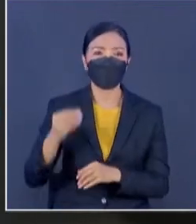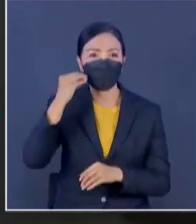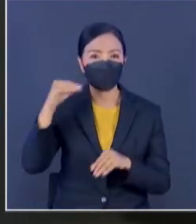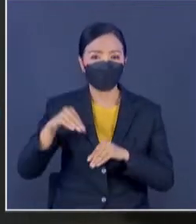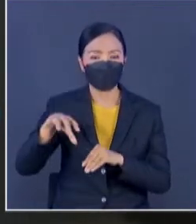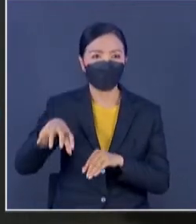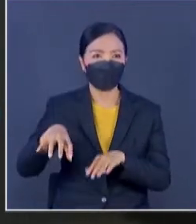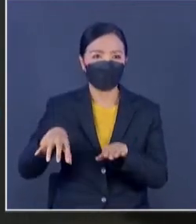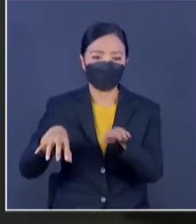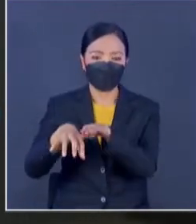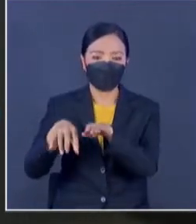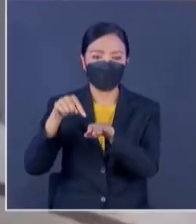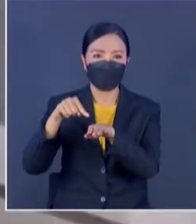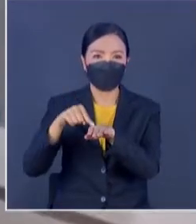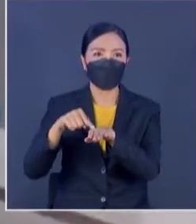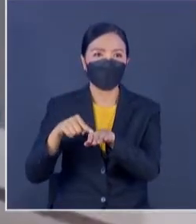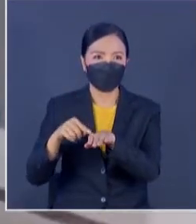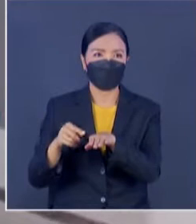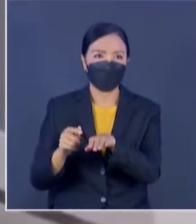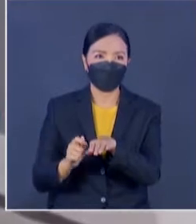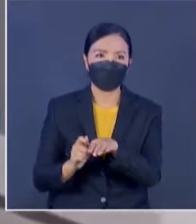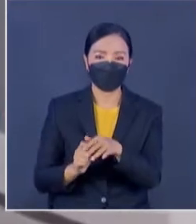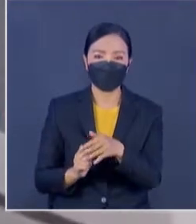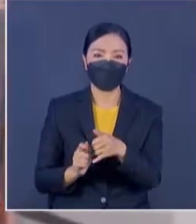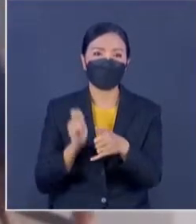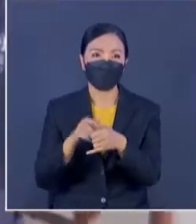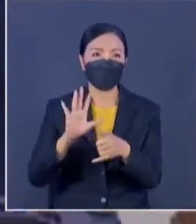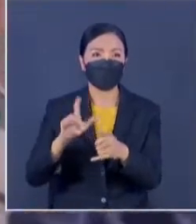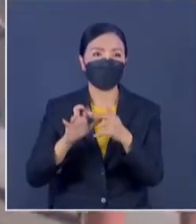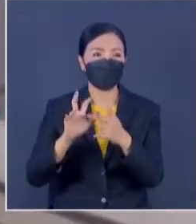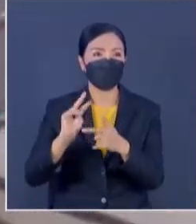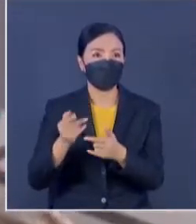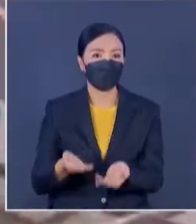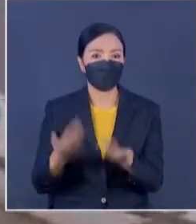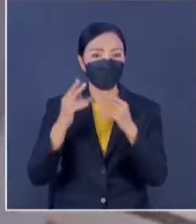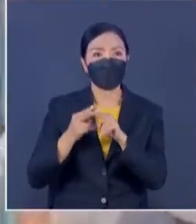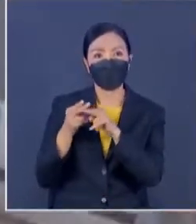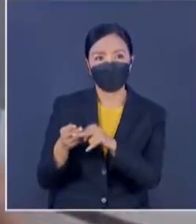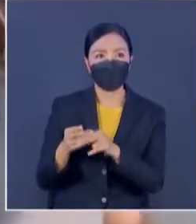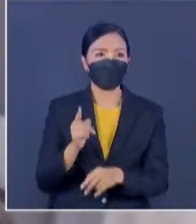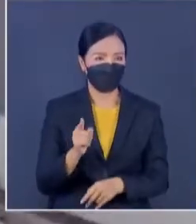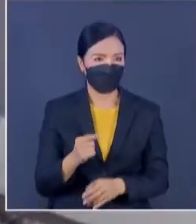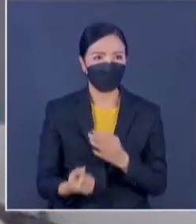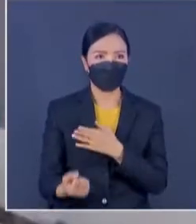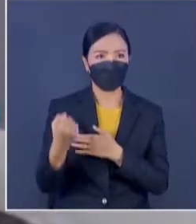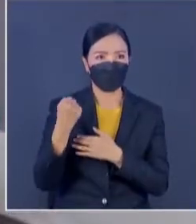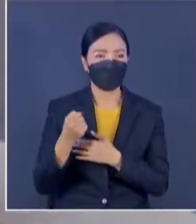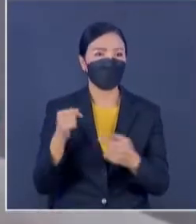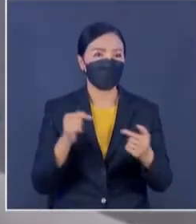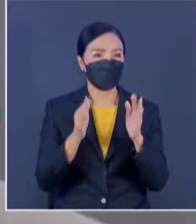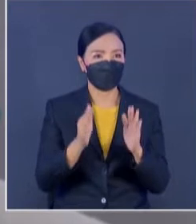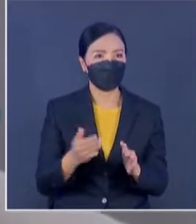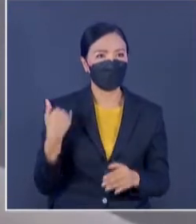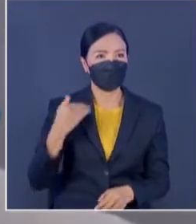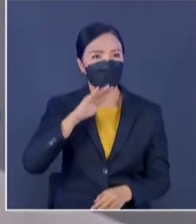านเนี่ยเขาว่าจ้างช่างมาทำการรื้อถอนเองอันนี้เนี่ยถือว่าจะต้องเป็นอำนาจหน้าที่ของทางเทศบาลนครปากเกร็ดแล้วครับว่